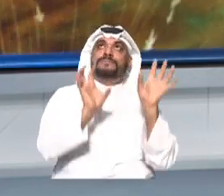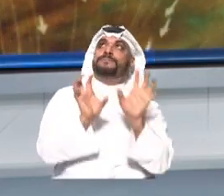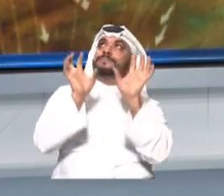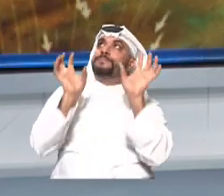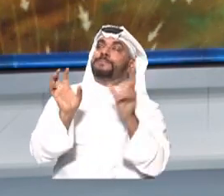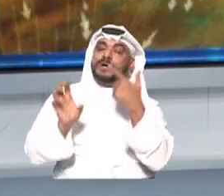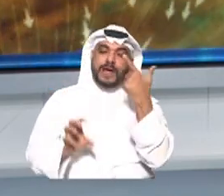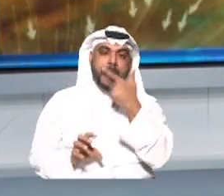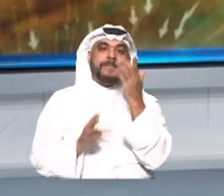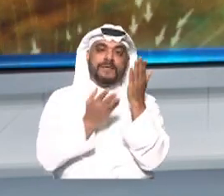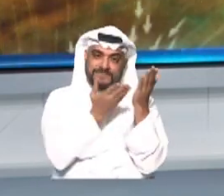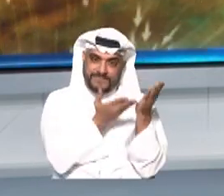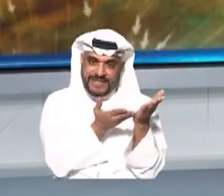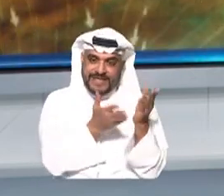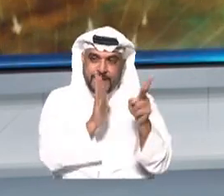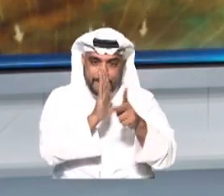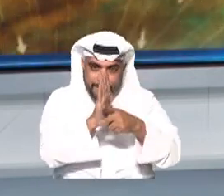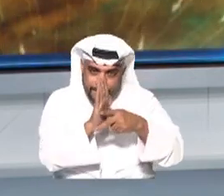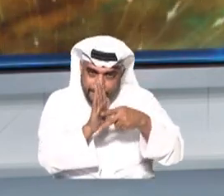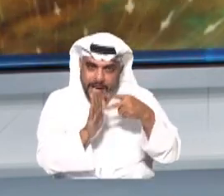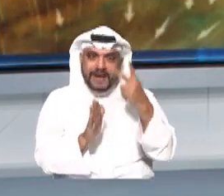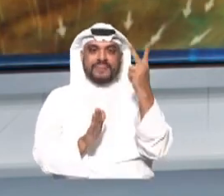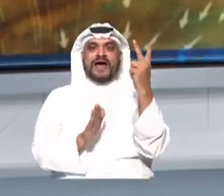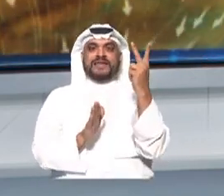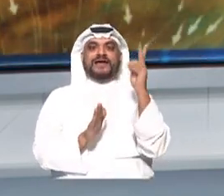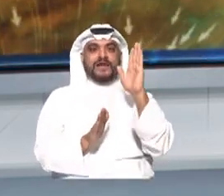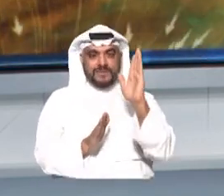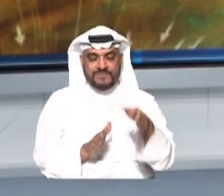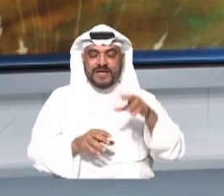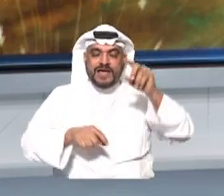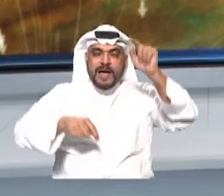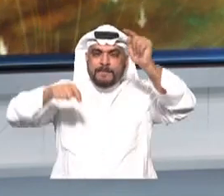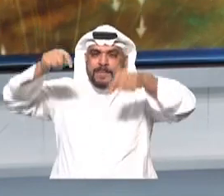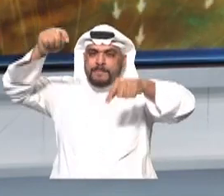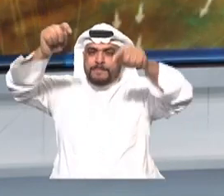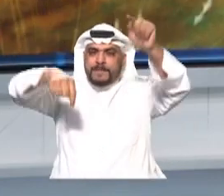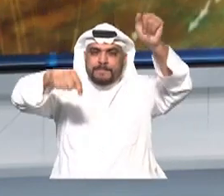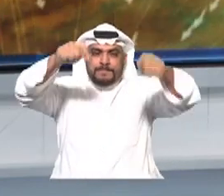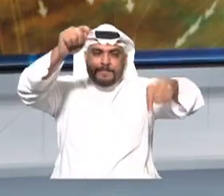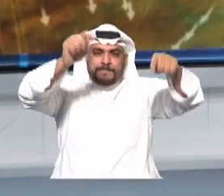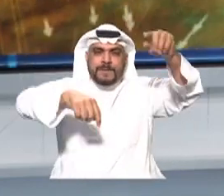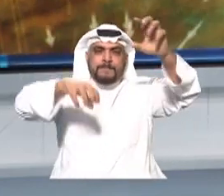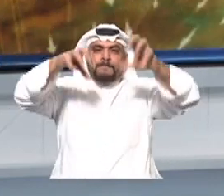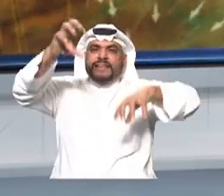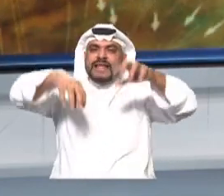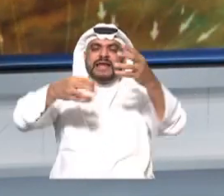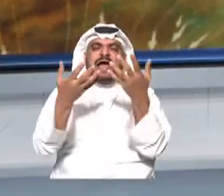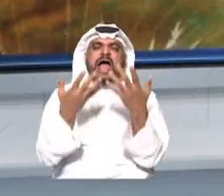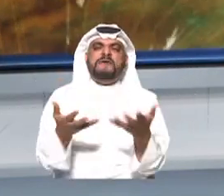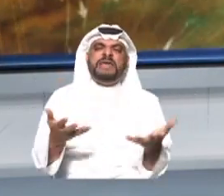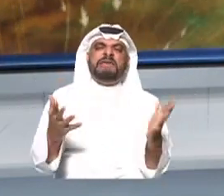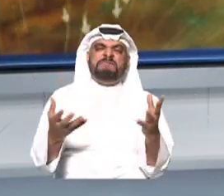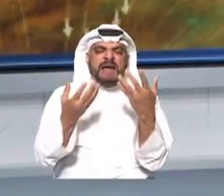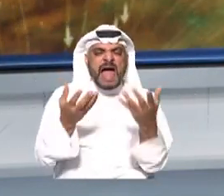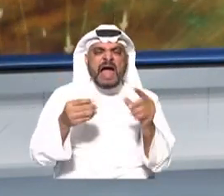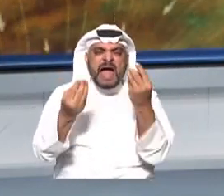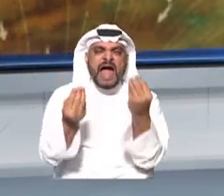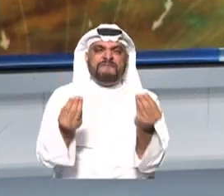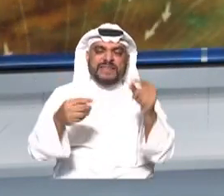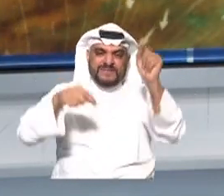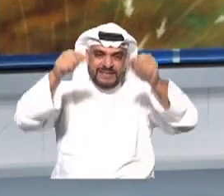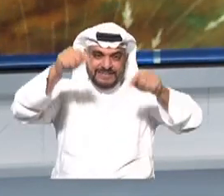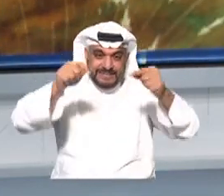جنوبية شرقية مرة ثانية، راح تعود معنا فرص الأمطار المتفرقة وأيضا قد تكون رعدية على بعض